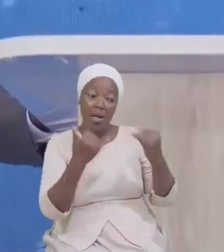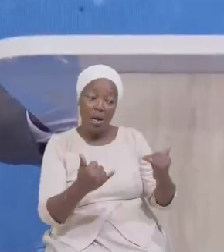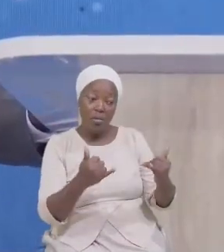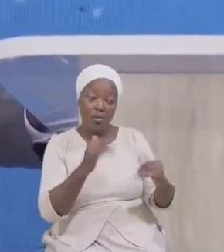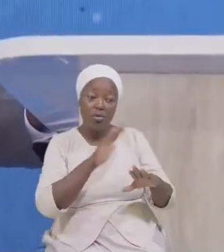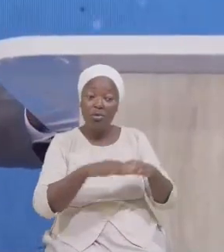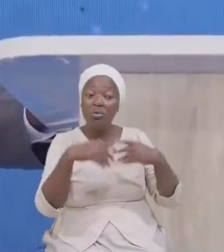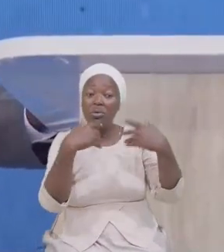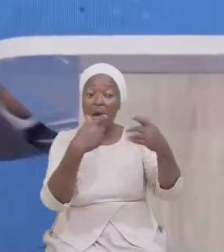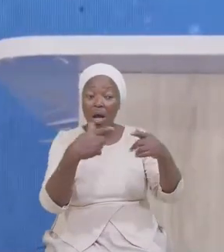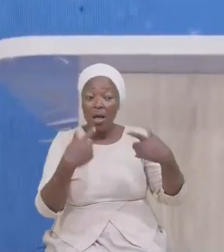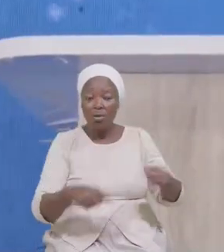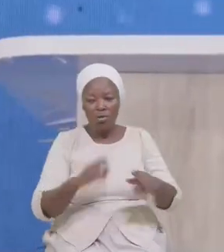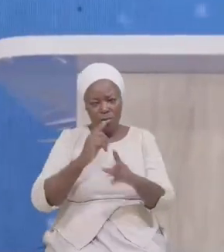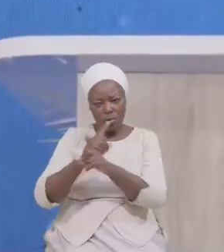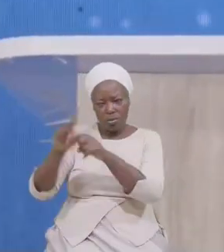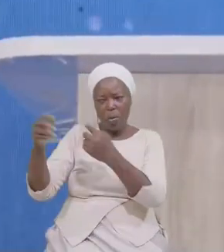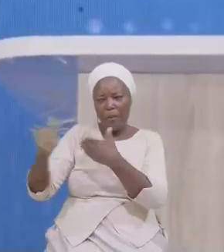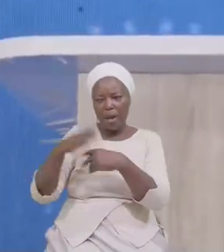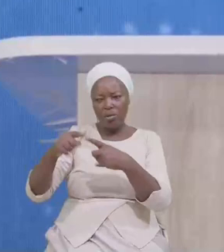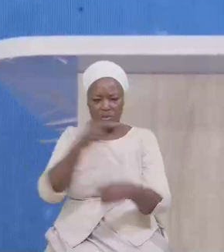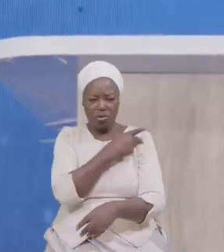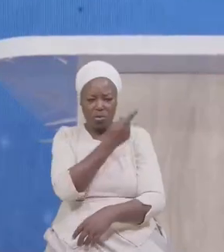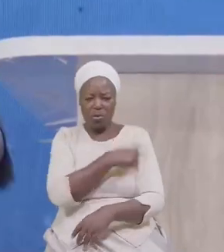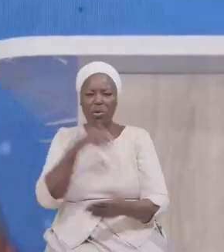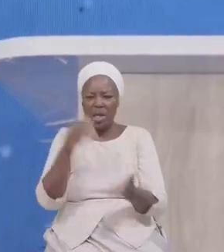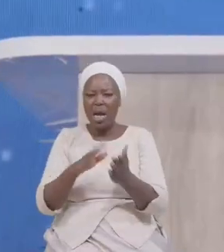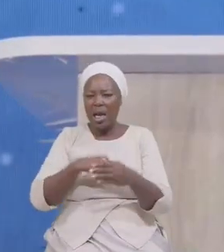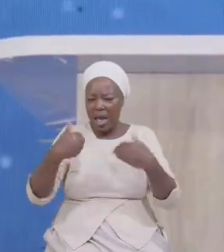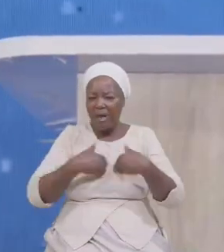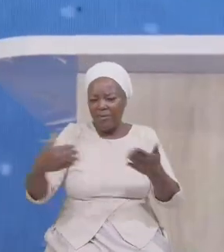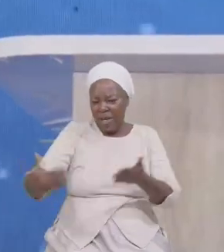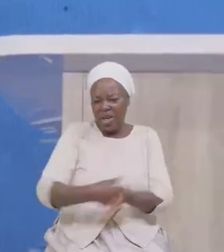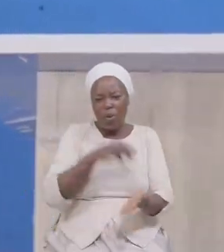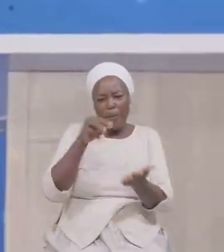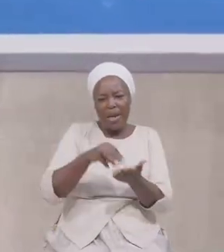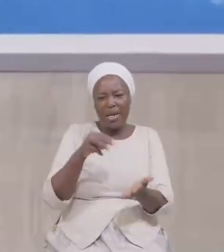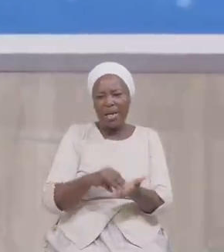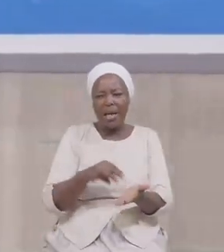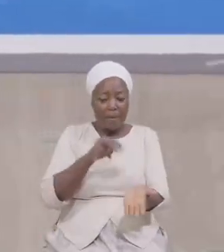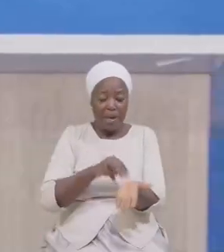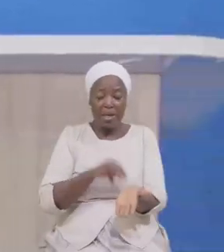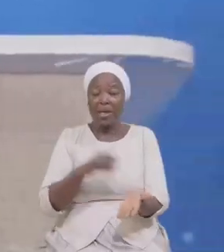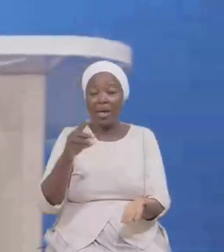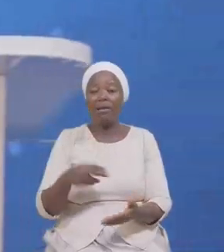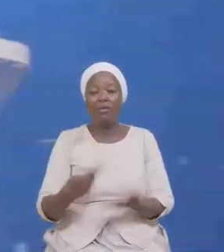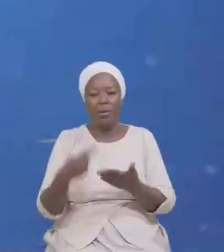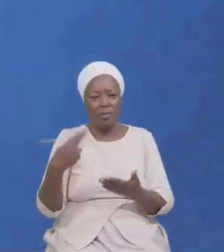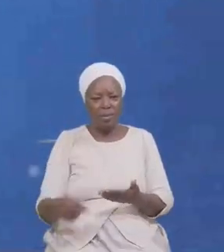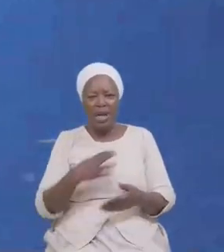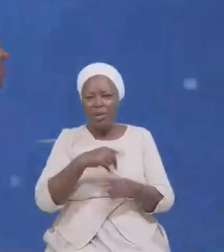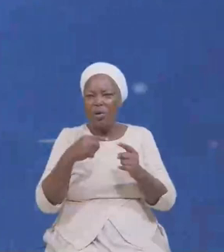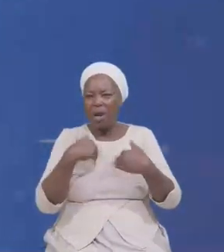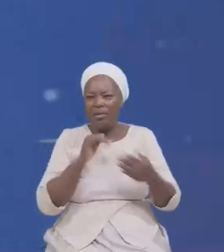Retourne à l'hôpital et fais un autre test, contrôle médical. Et quand tu auras le